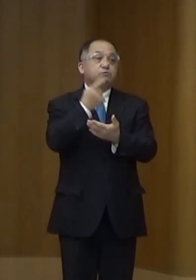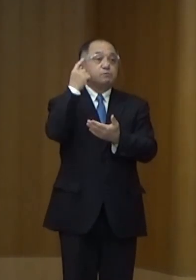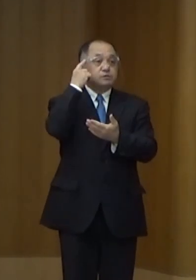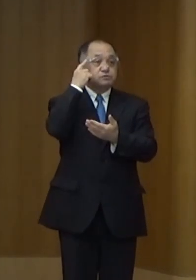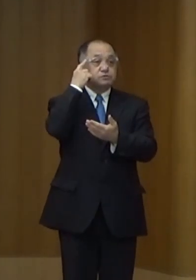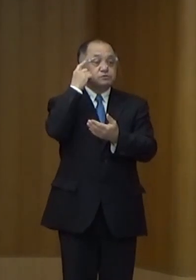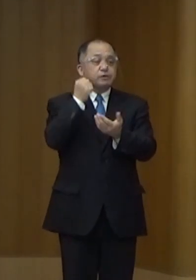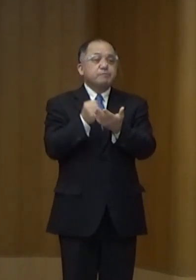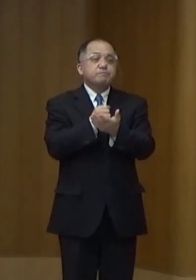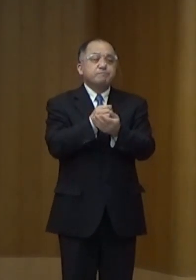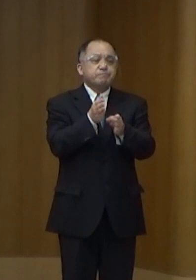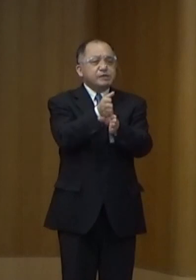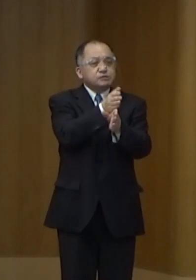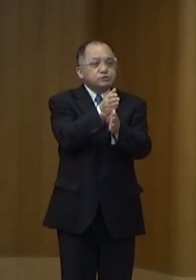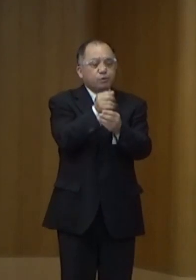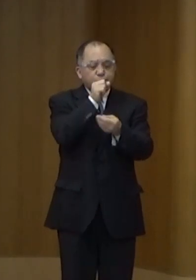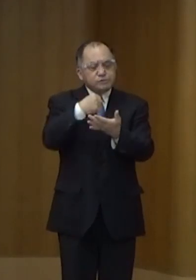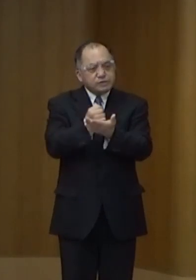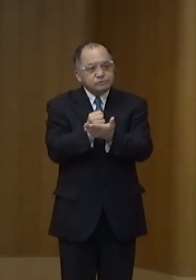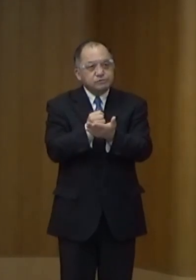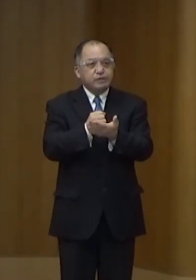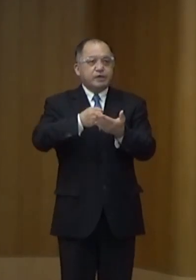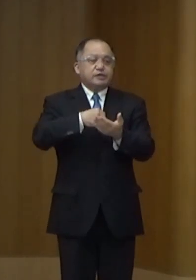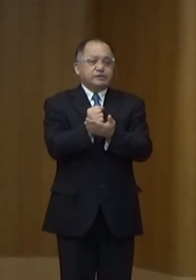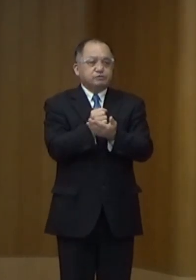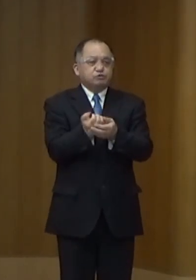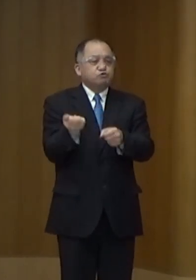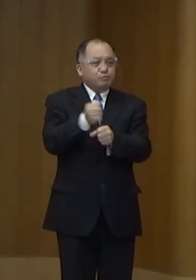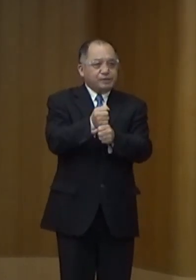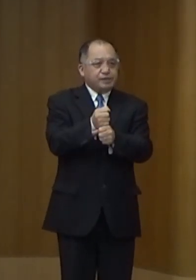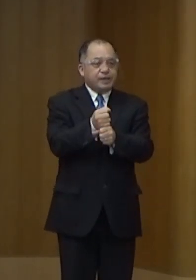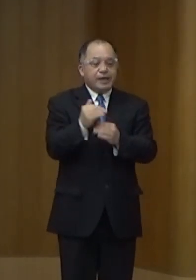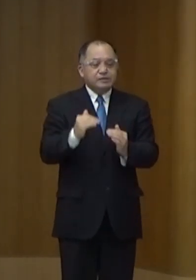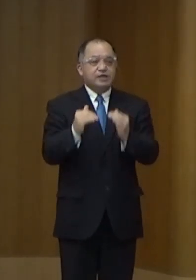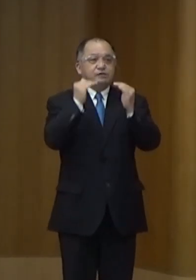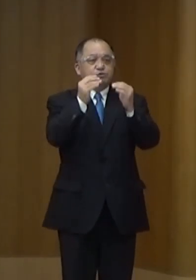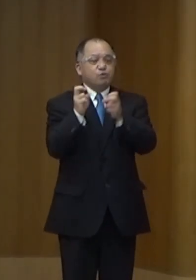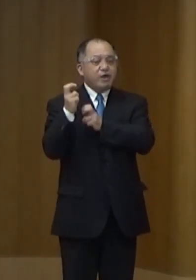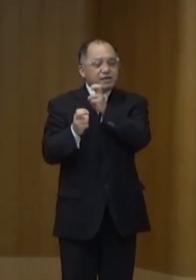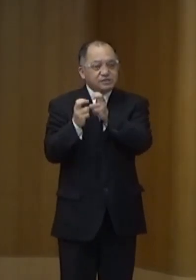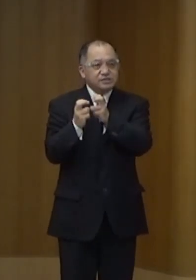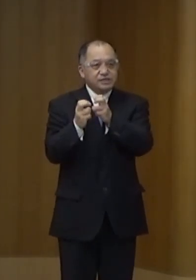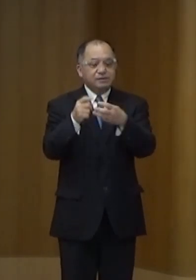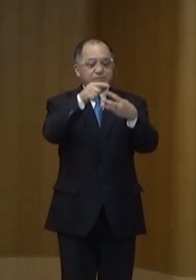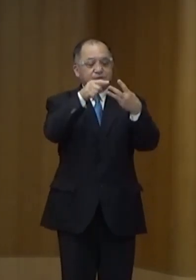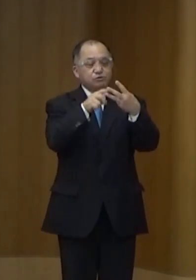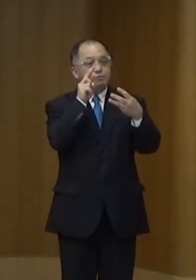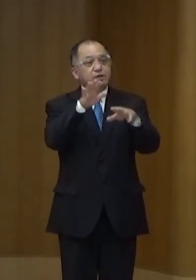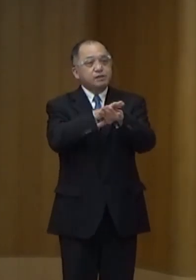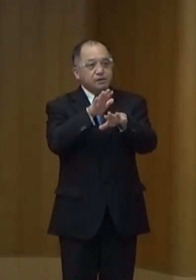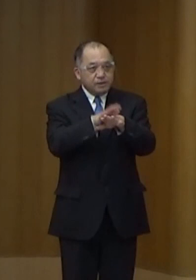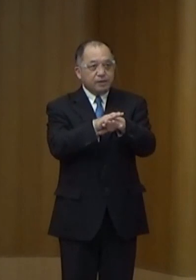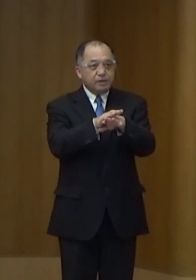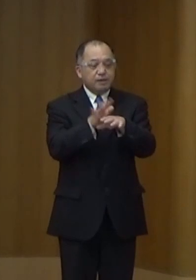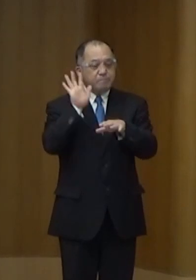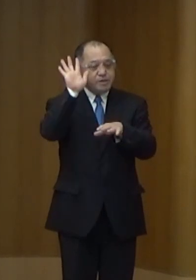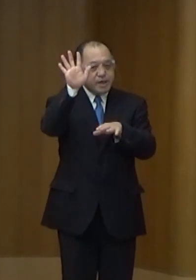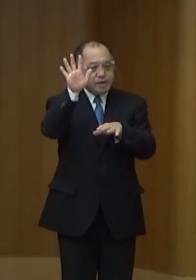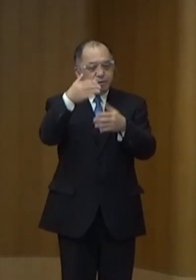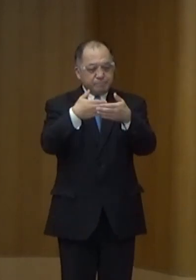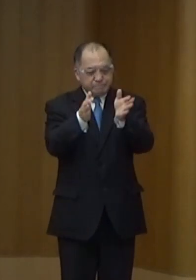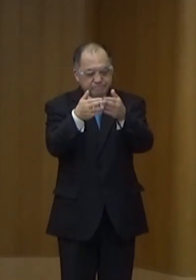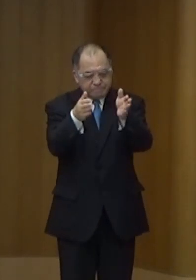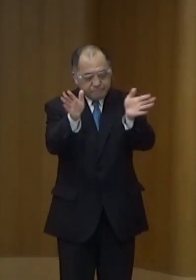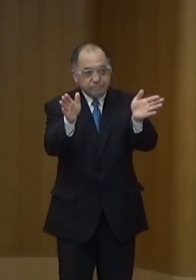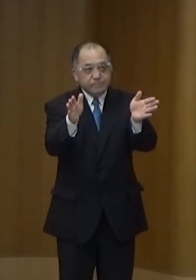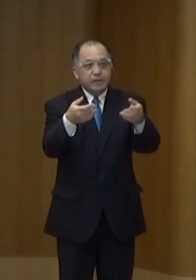をチャンス、ハンディを強み、強みを成長のエンジンにという3つの視点で未来を切り開く取り組みにも積